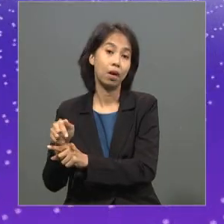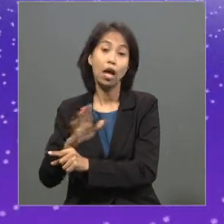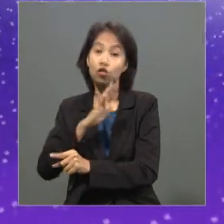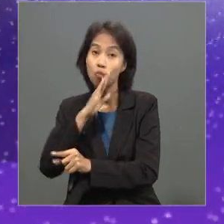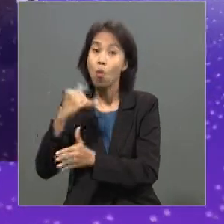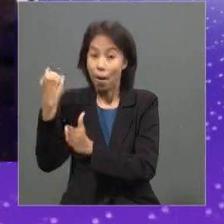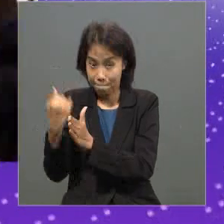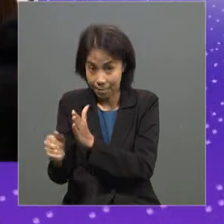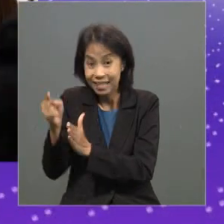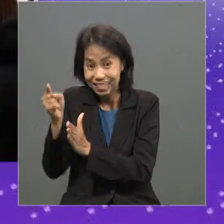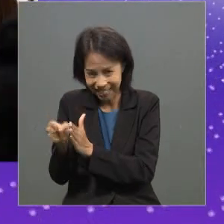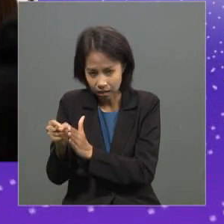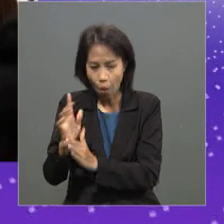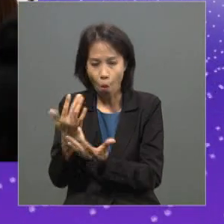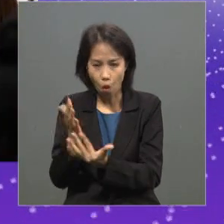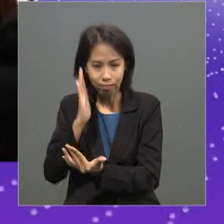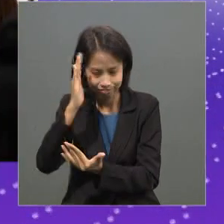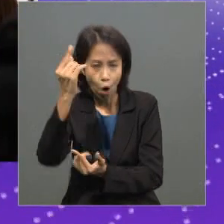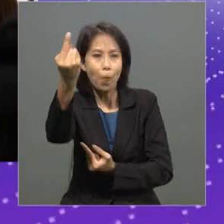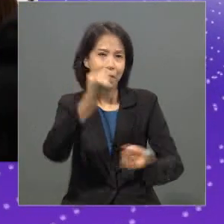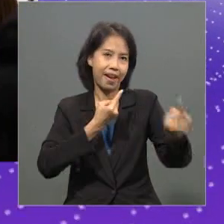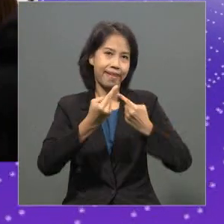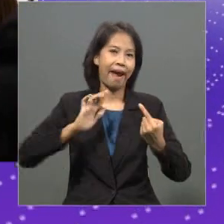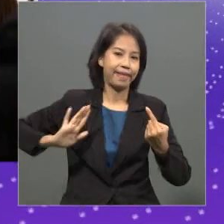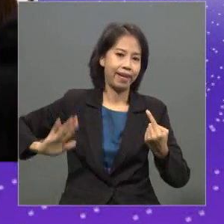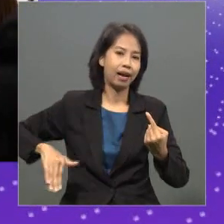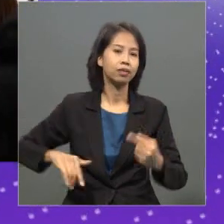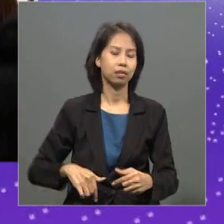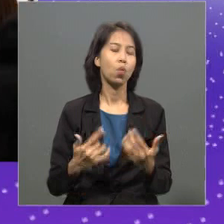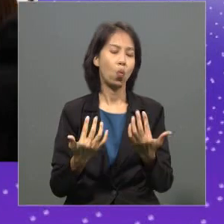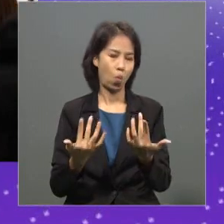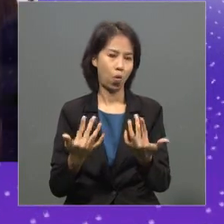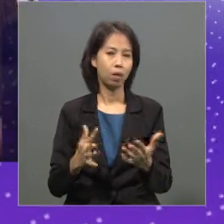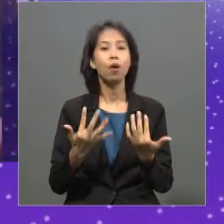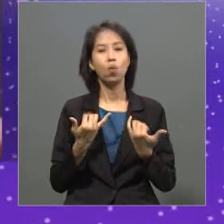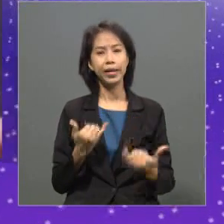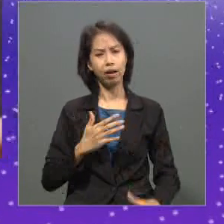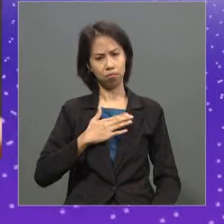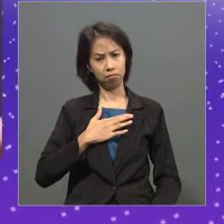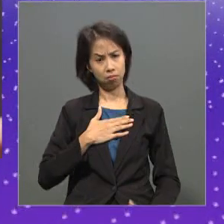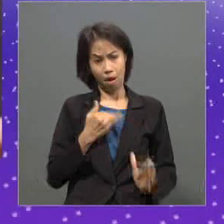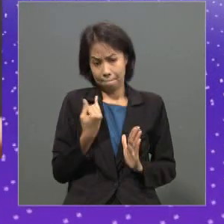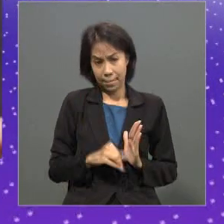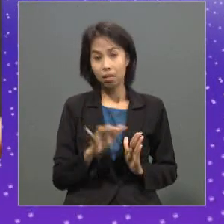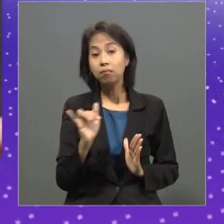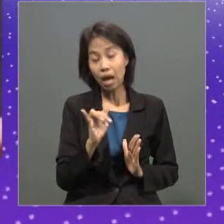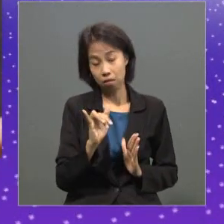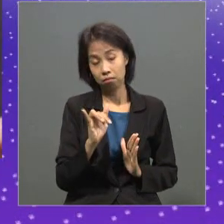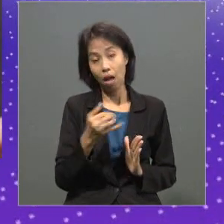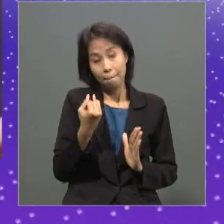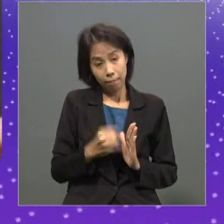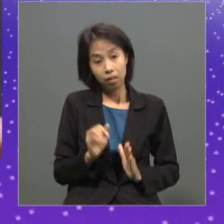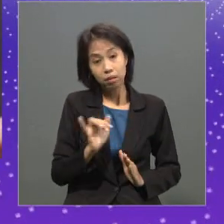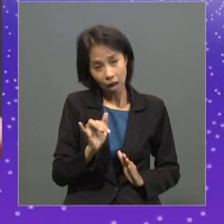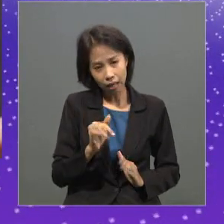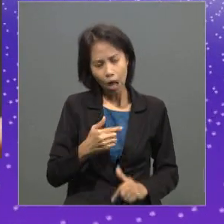ทอขค่อยมาประนามเหยียบย่ำได้เลยเชื่อว่าไม่ช้าเกินไปแต่ว่าวันนี้เนี่ยยังถือว่าเป็นผู้บริสิทธิ์อยู่แล้ว